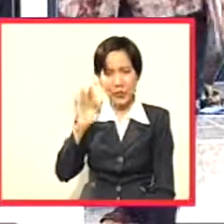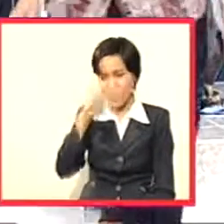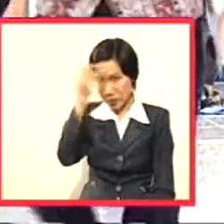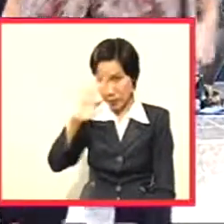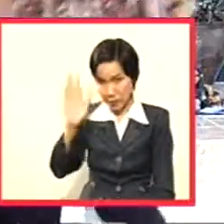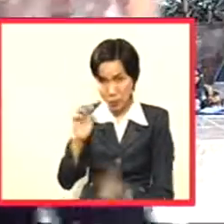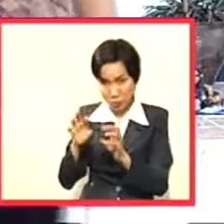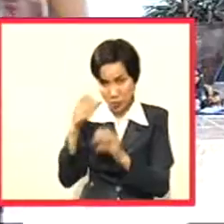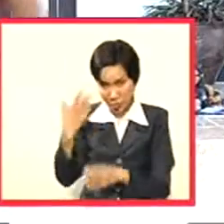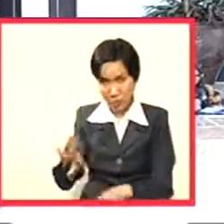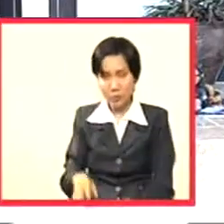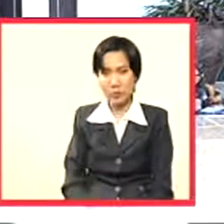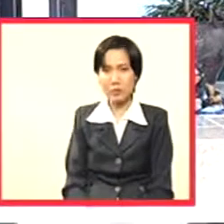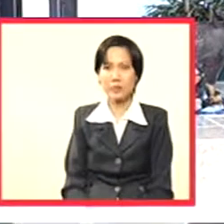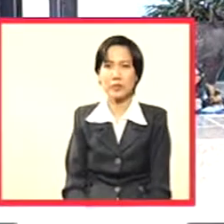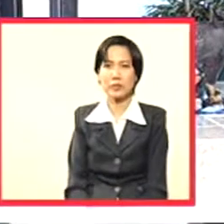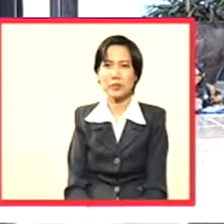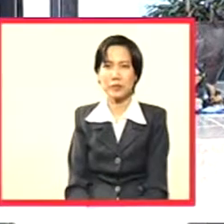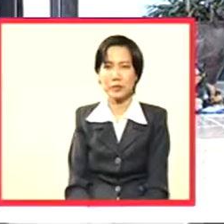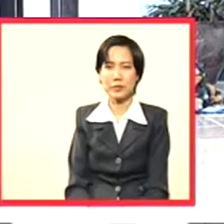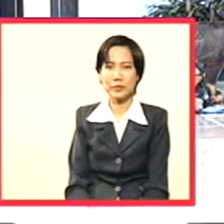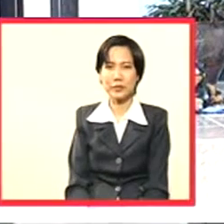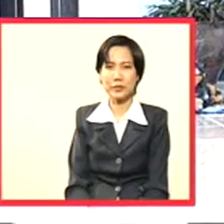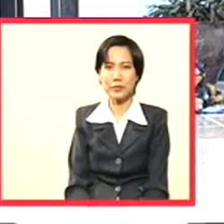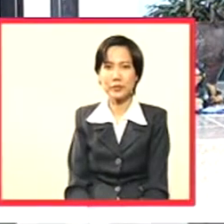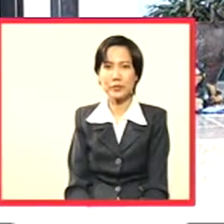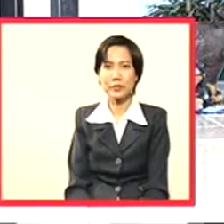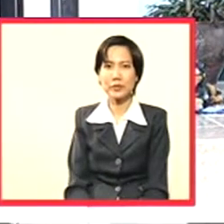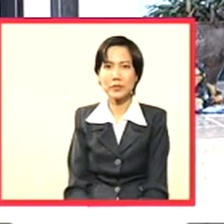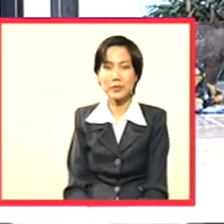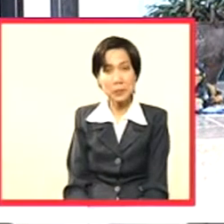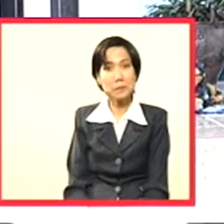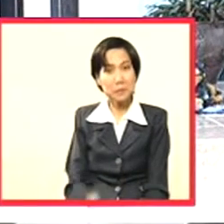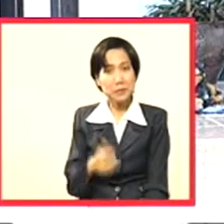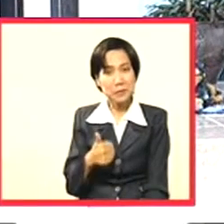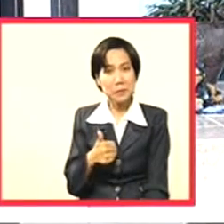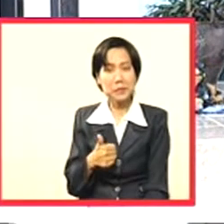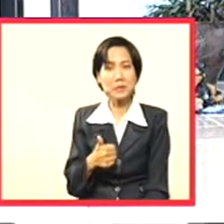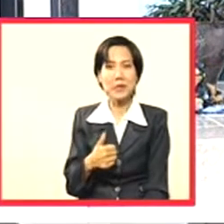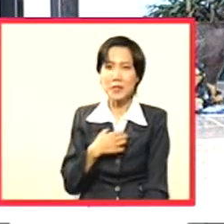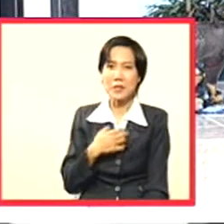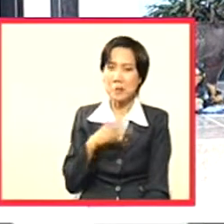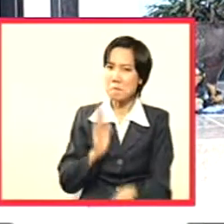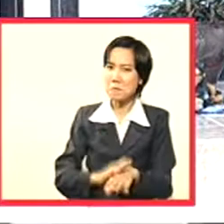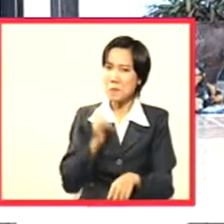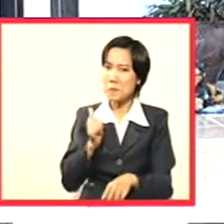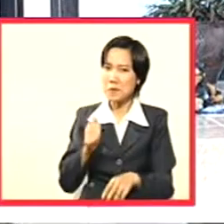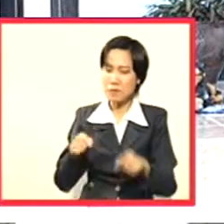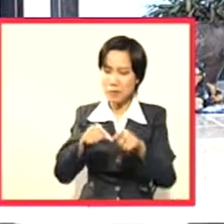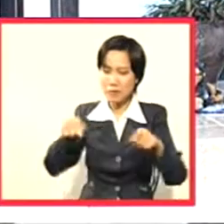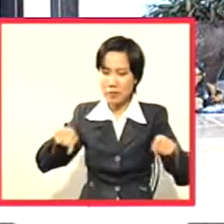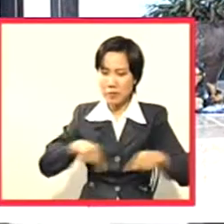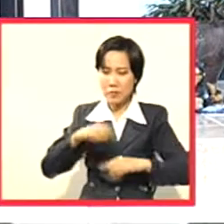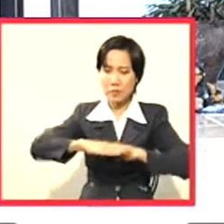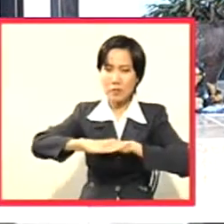อนวิธีการปูกระเบื้องอะไรเปิด ครับครับ เป็นไงบ้างครับท่านผู้ชมถ้าท่านผู้ชมอยากจะเป็นนักปูกระเบื้องที่เก่งฉกาจแล้